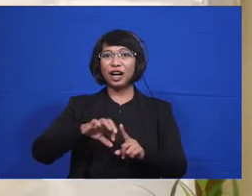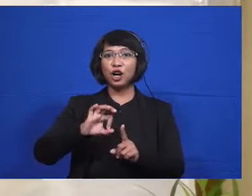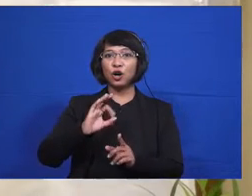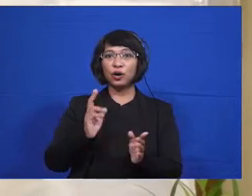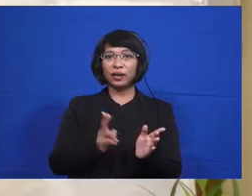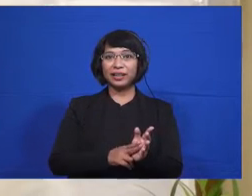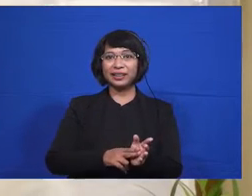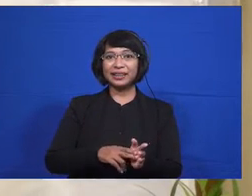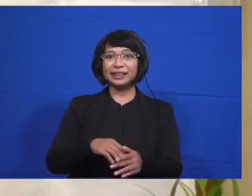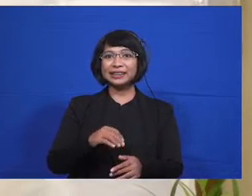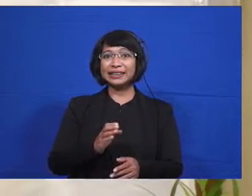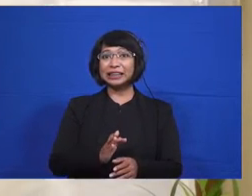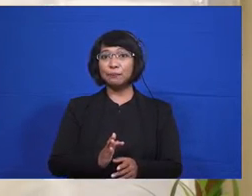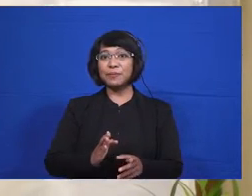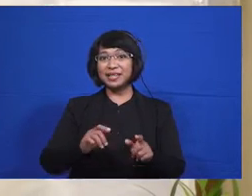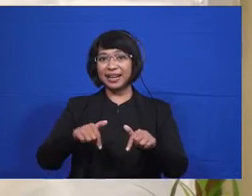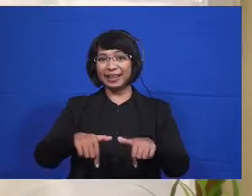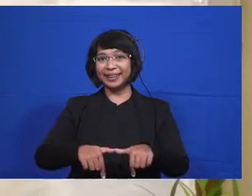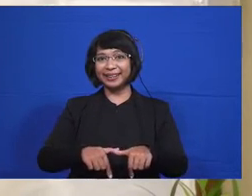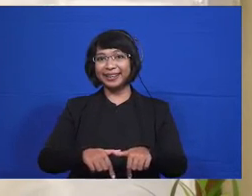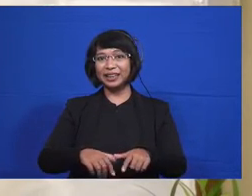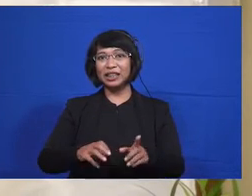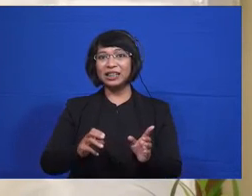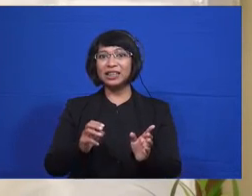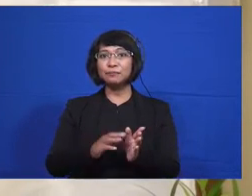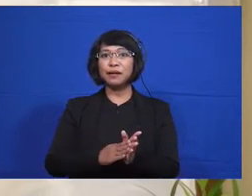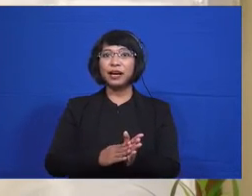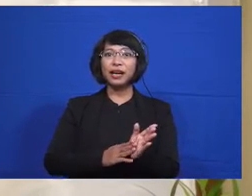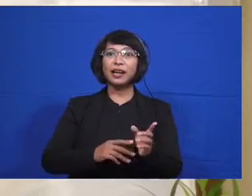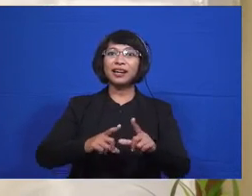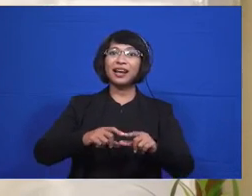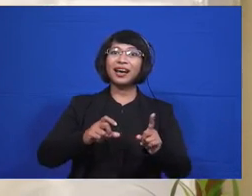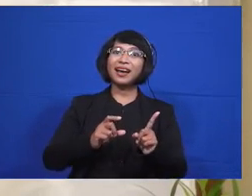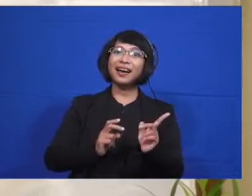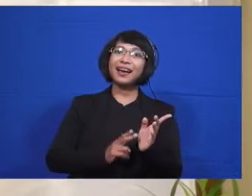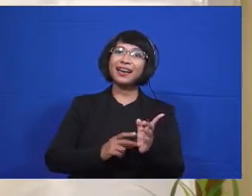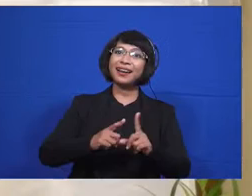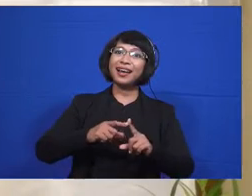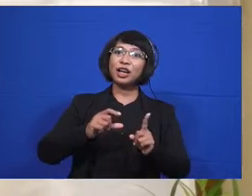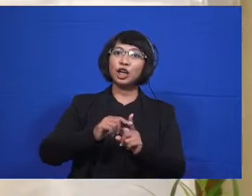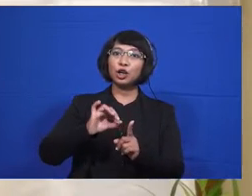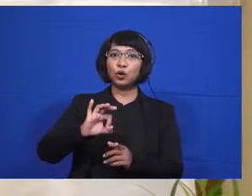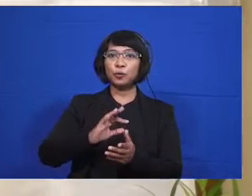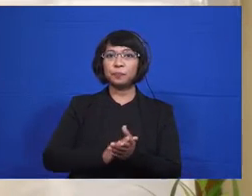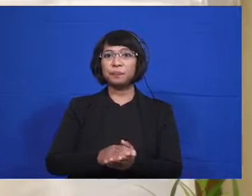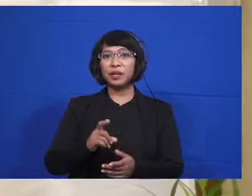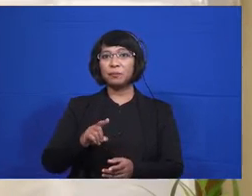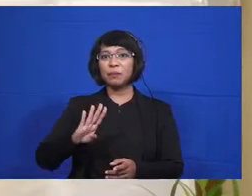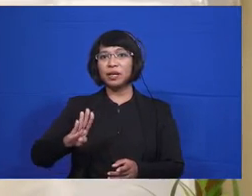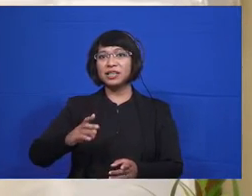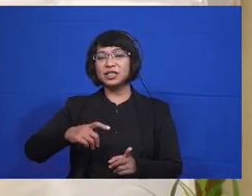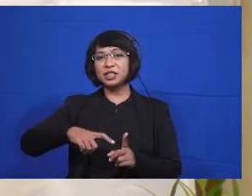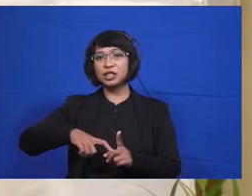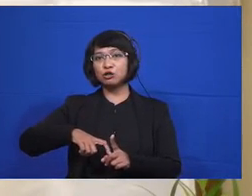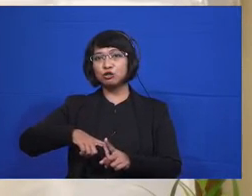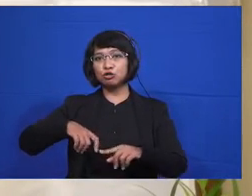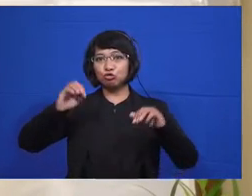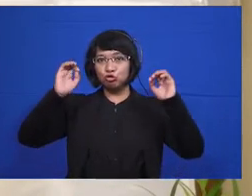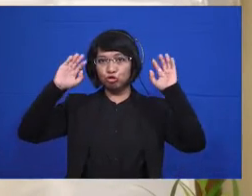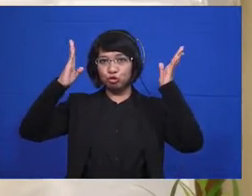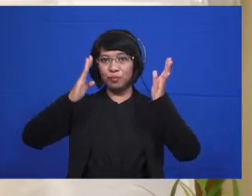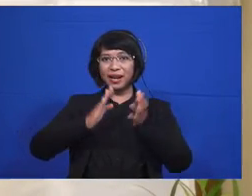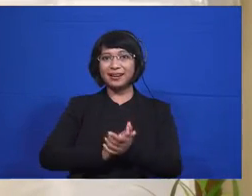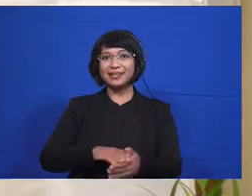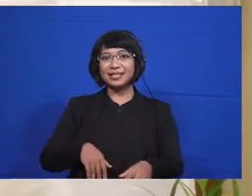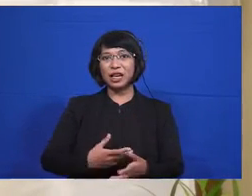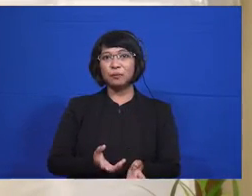tidak bisa hadir di sini. Mereka berasal dari 14 keuskupan, dari Sumatera sampai Merauke, Papua